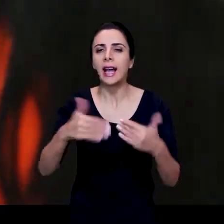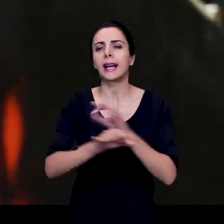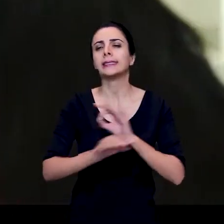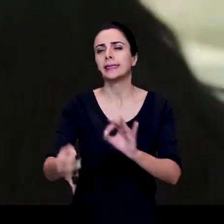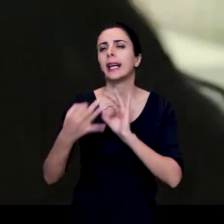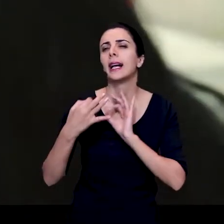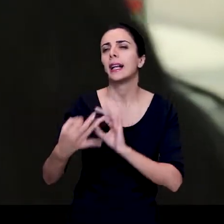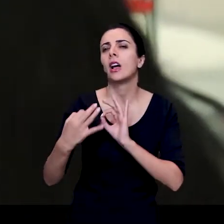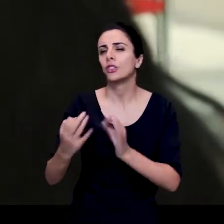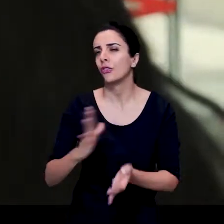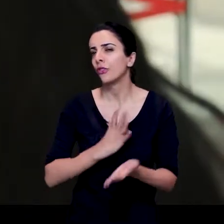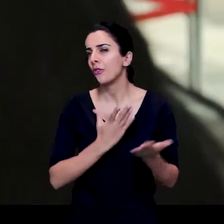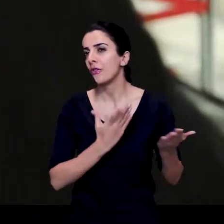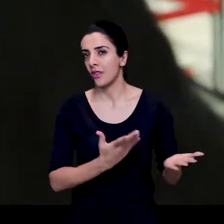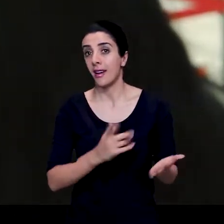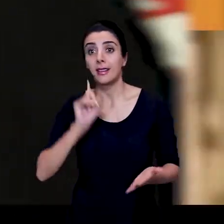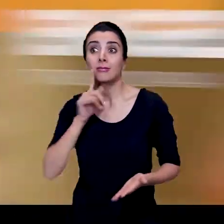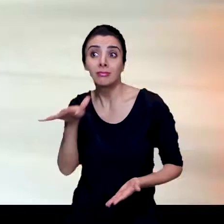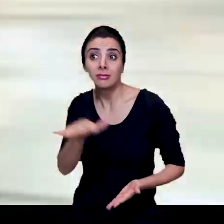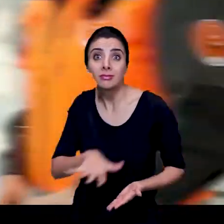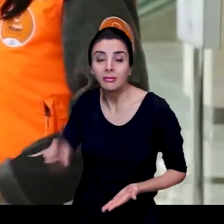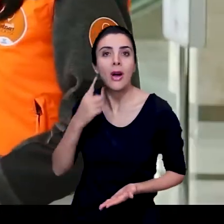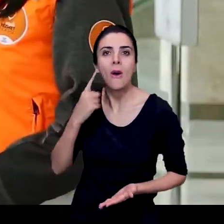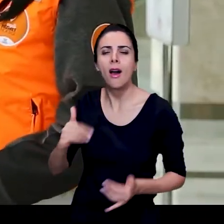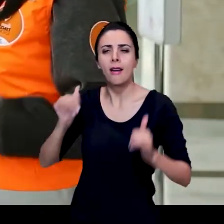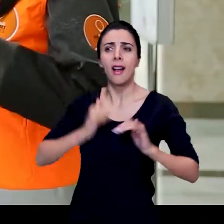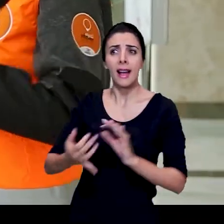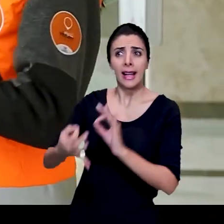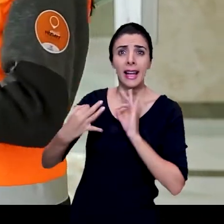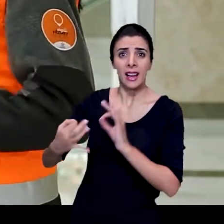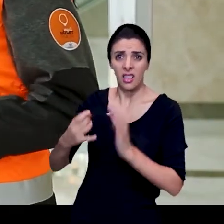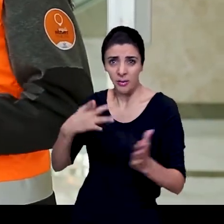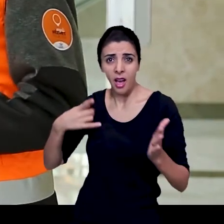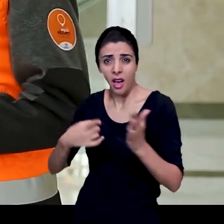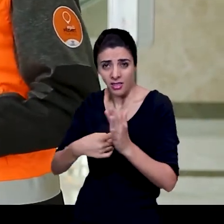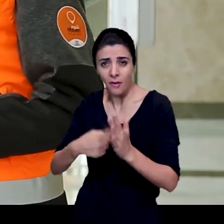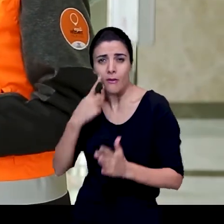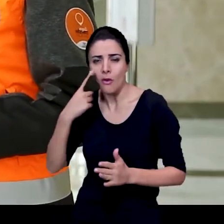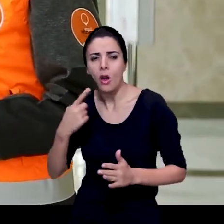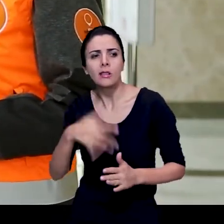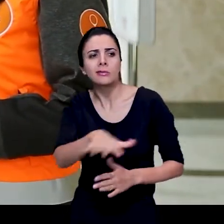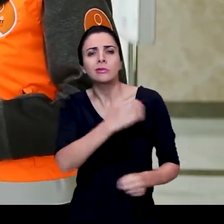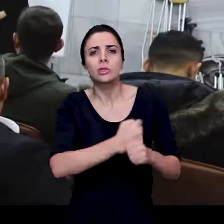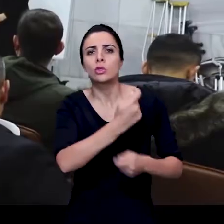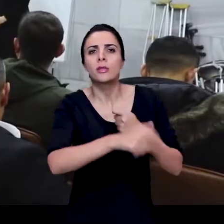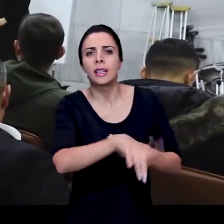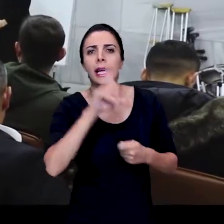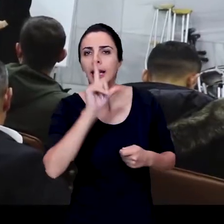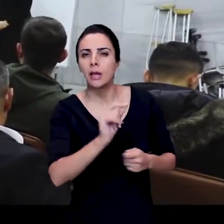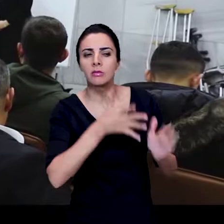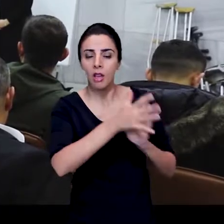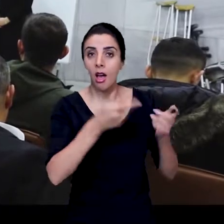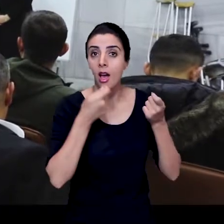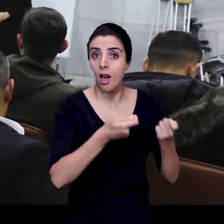Engelli yolcuyla engelsiz iletişim. İşitme engelli yolcularla daha rahat iletişimin sağlanması amacıyla ilgili